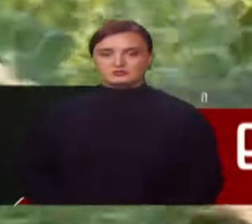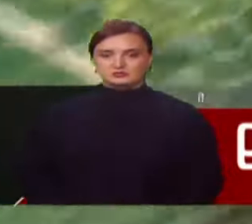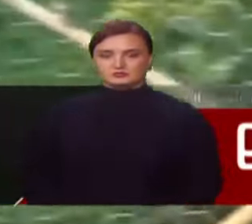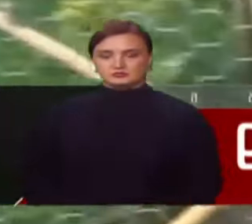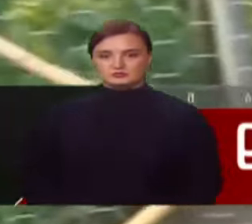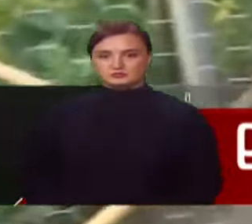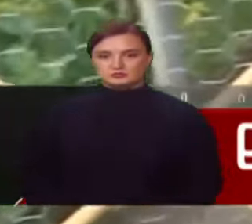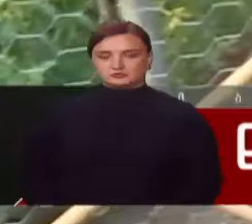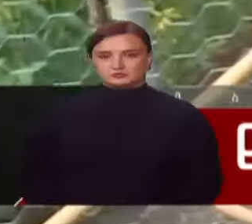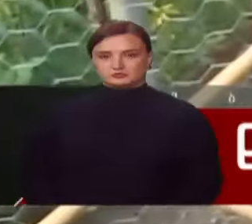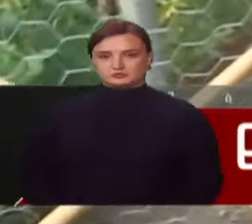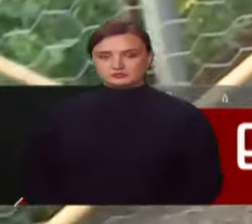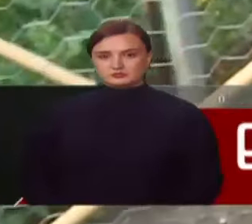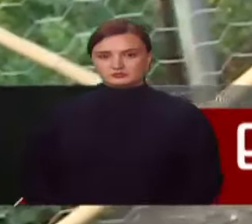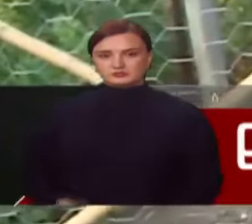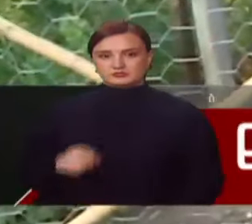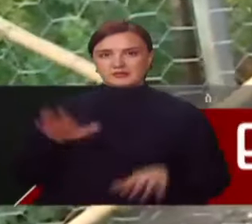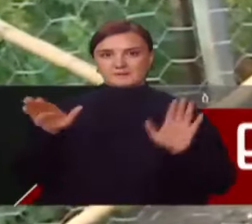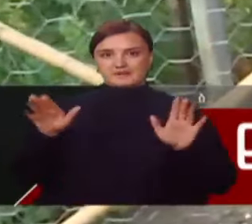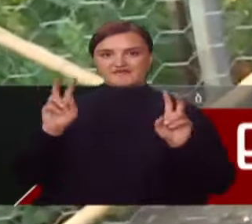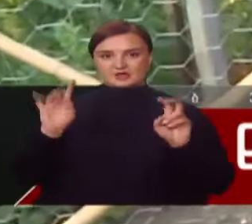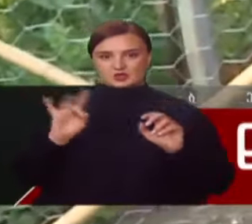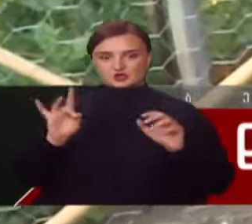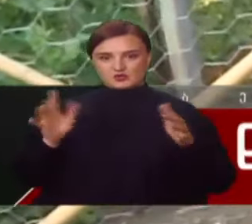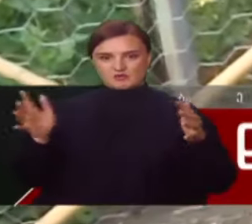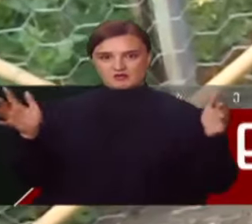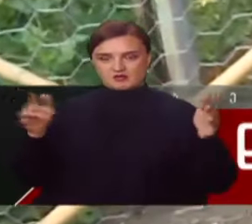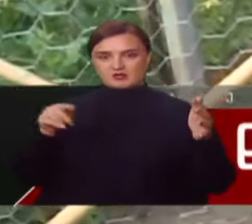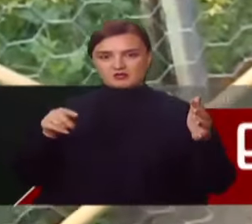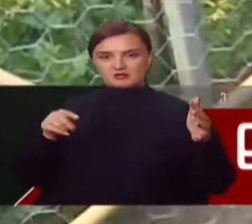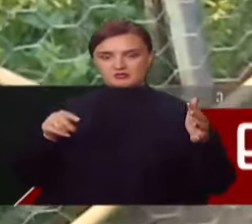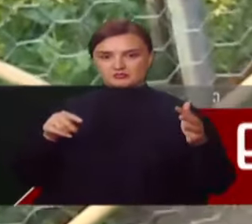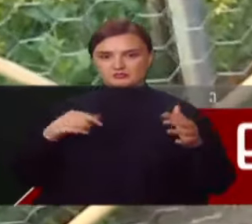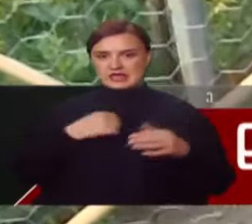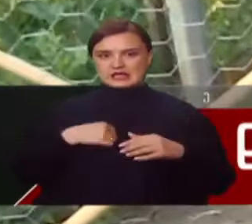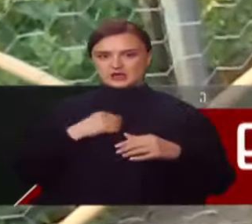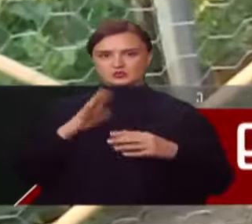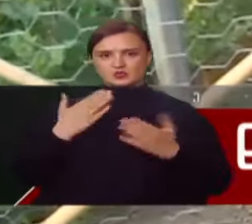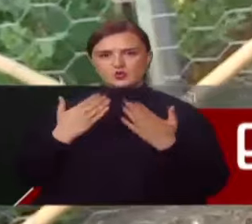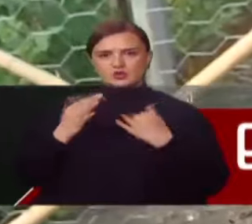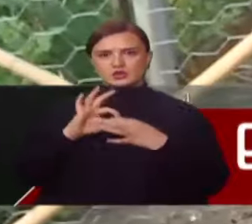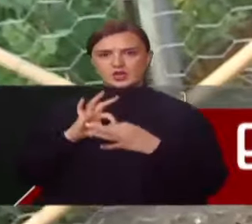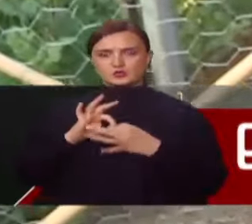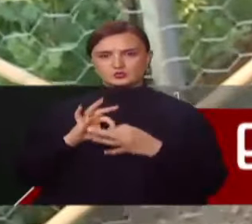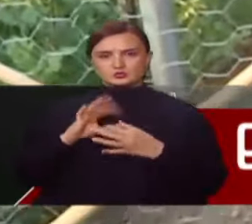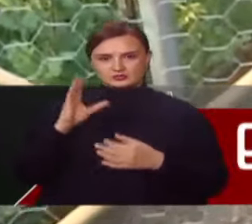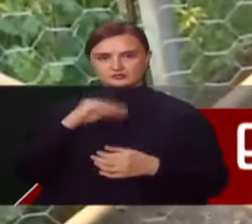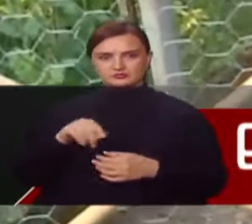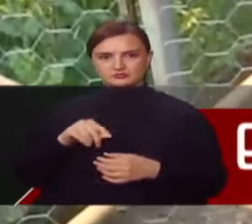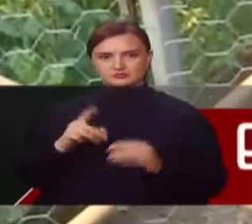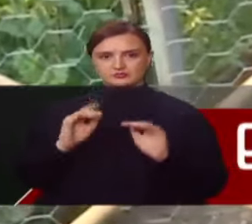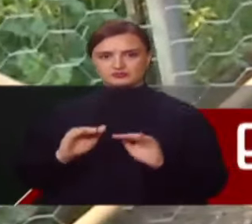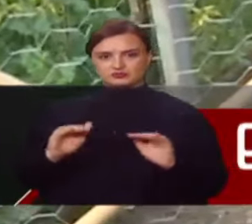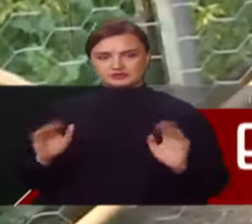ტანით დიდი ზომის ფრინველი. არ გახლავთ აგრესიული. ინტერნეტ კონტაქტურია ჩვენს კონტაქტურ პარკში და